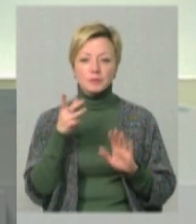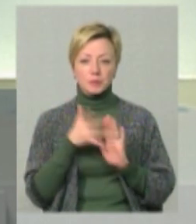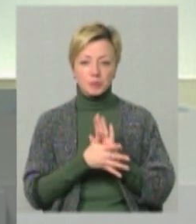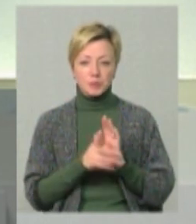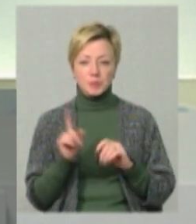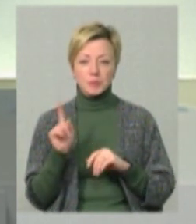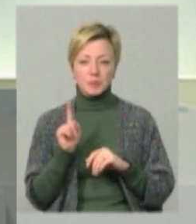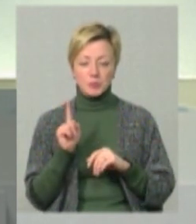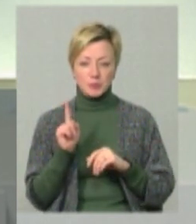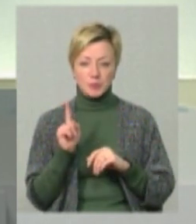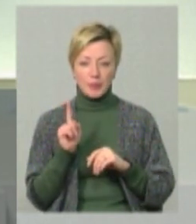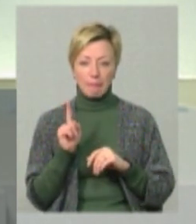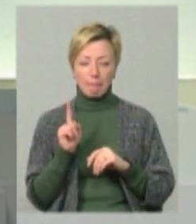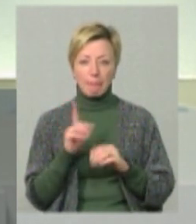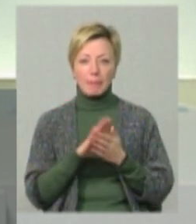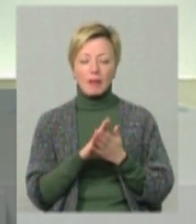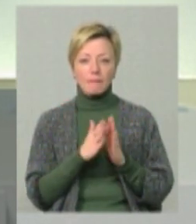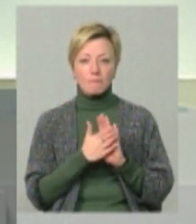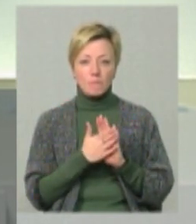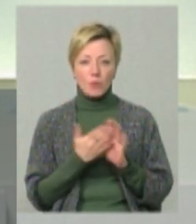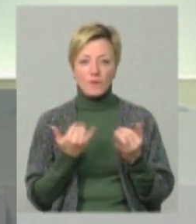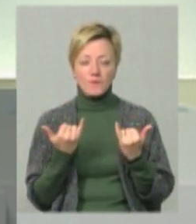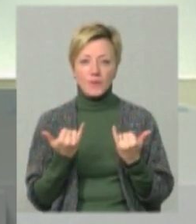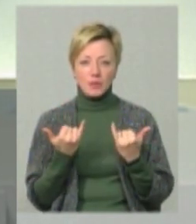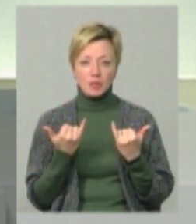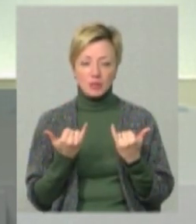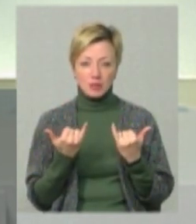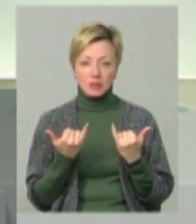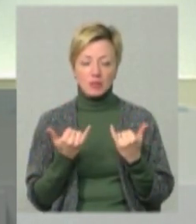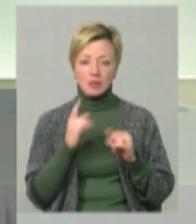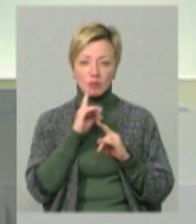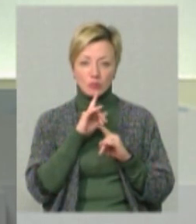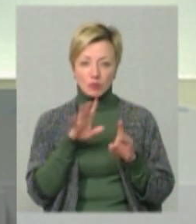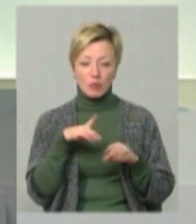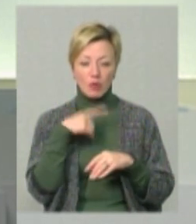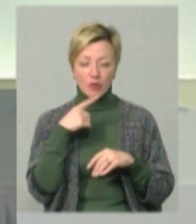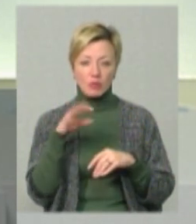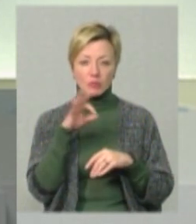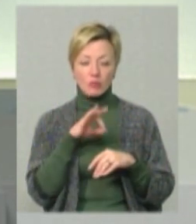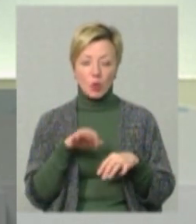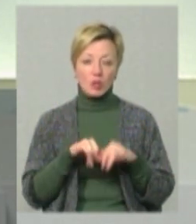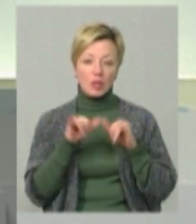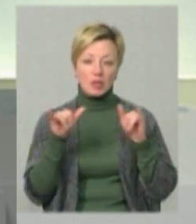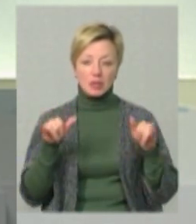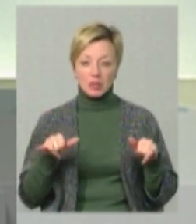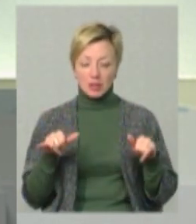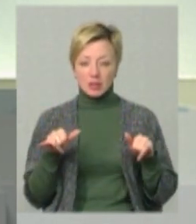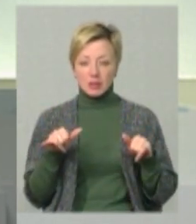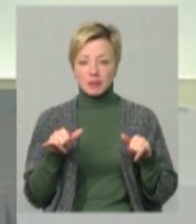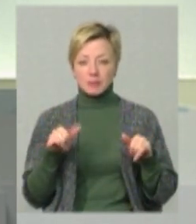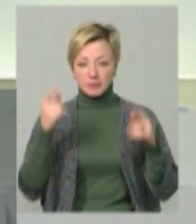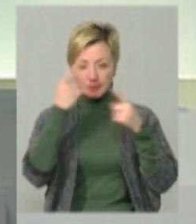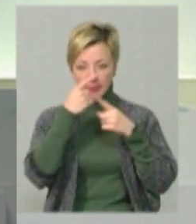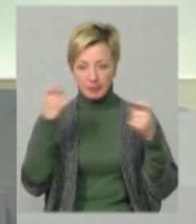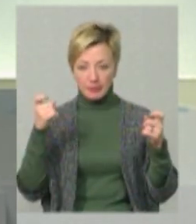Зрозуміло, що в умовах нинішньої ситуації ми не будемо говорити про нагнітання